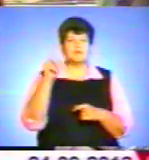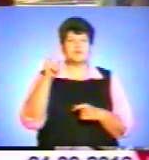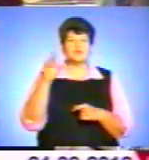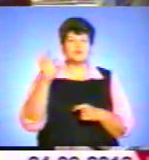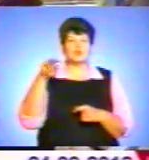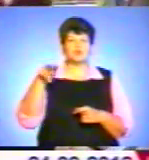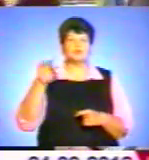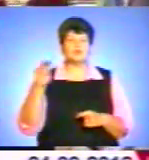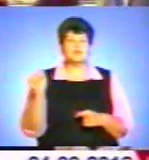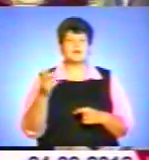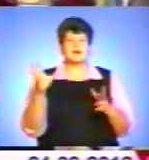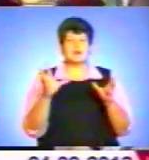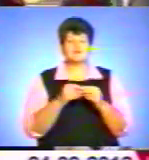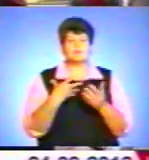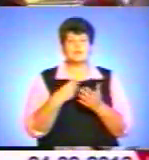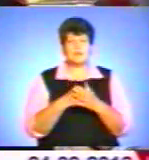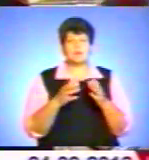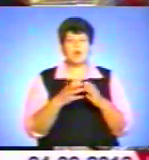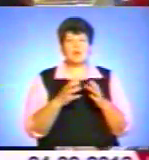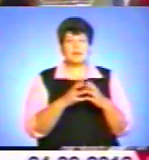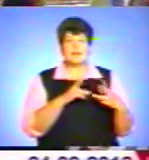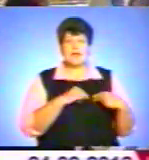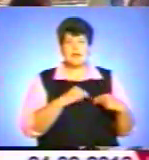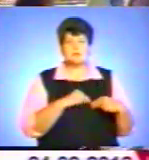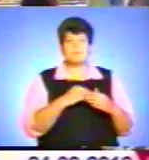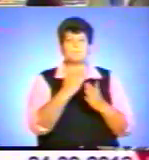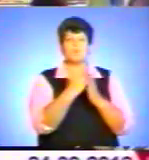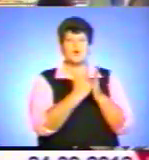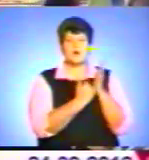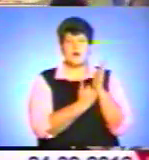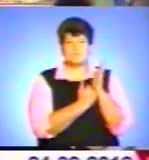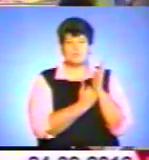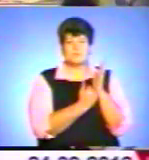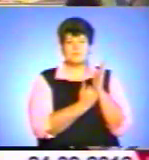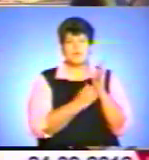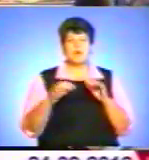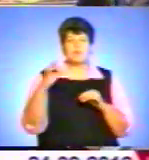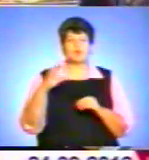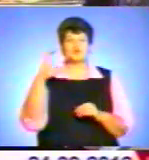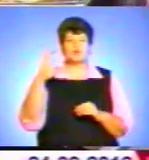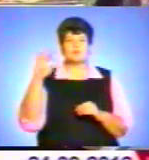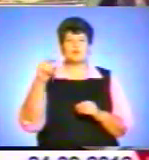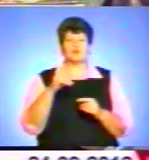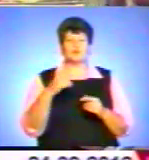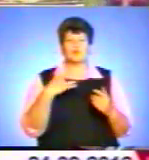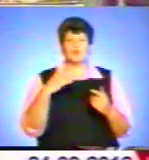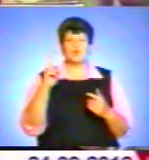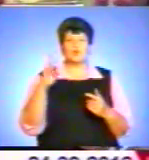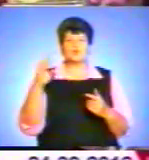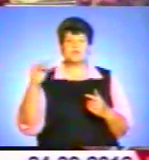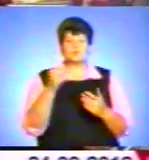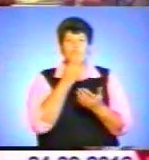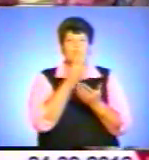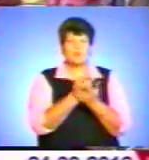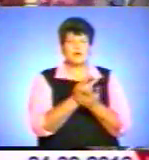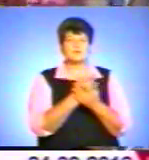із своїми колегами з драматичного театру програму про Соломію Крушельницьку показувала у